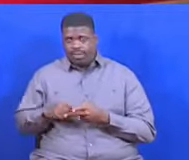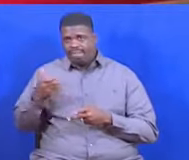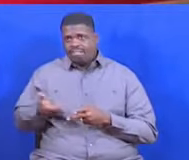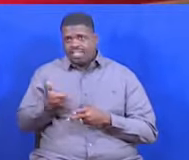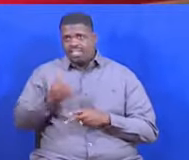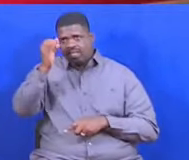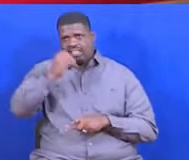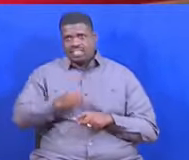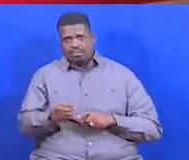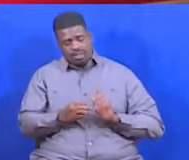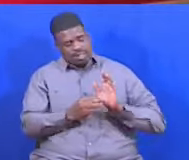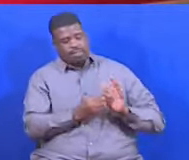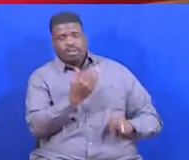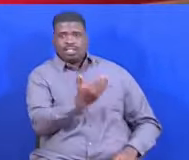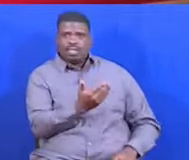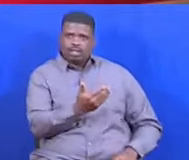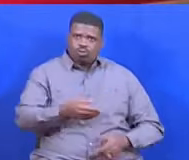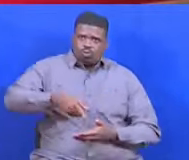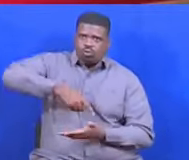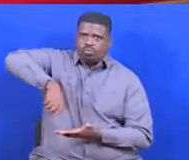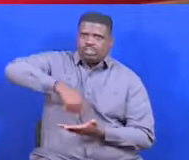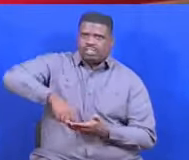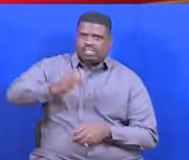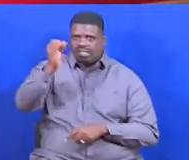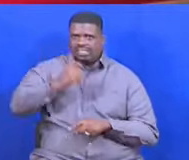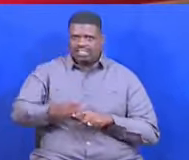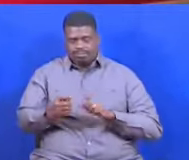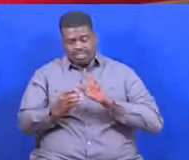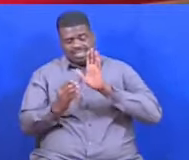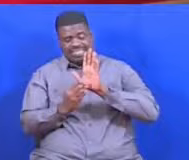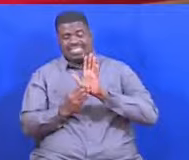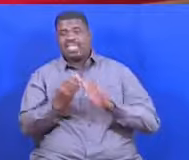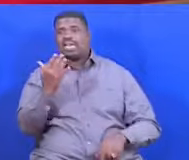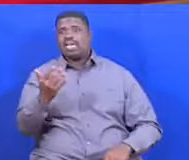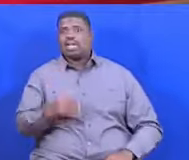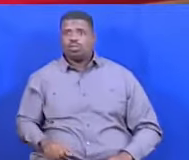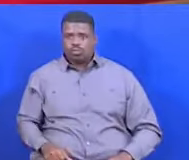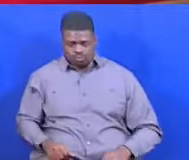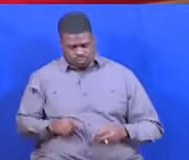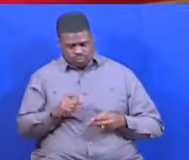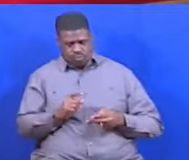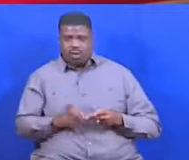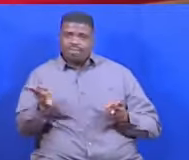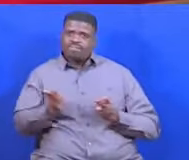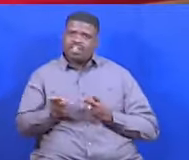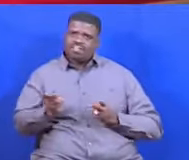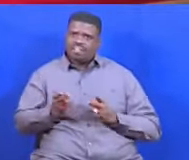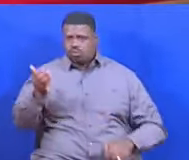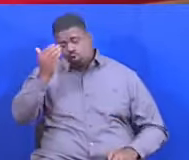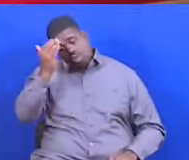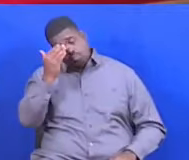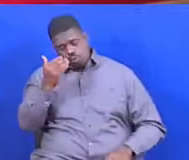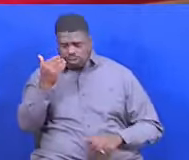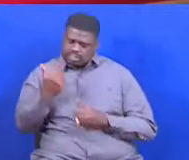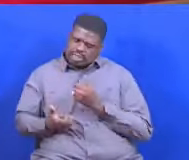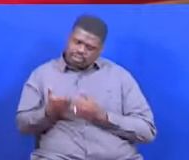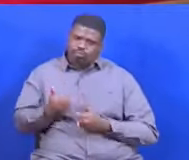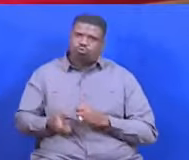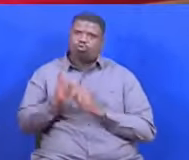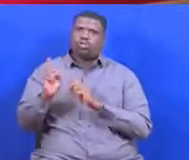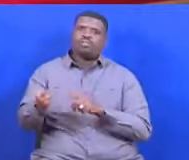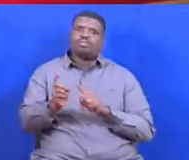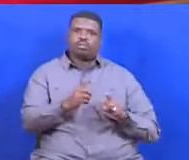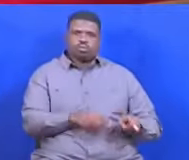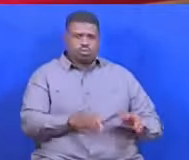vijijini 85% na kwa mjini 95%. Lakini vile vile tunatambua kwamba changamoto bado ipo,